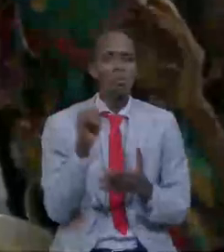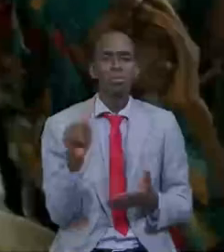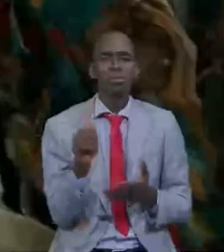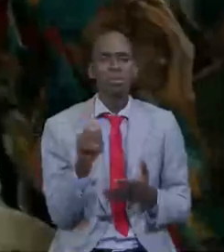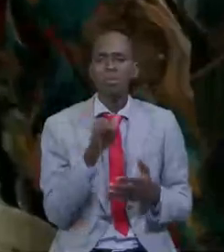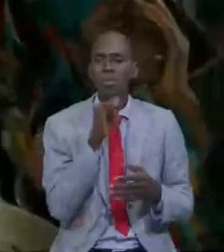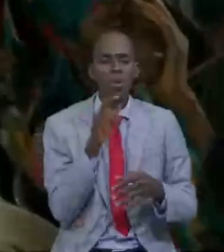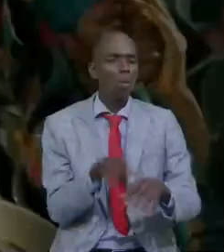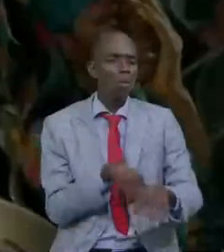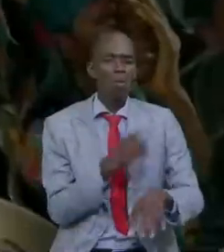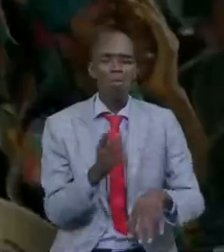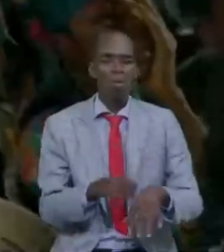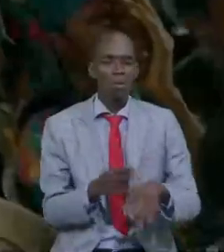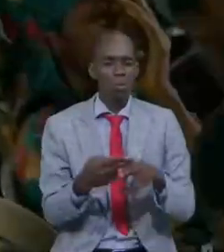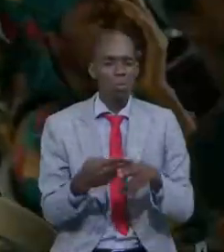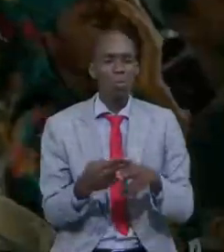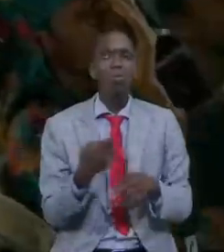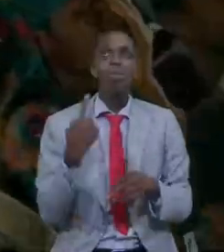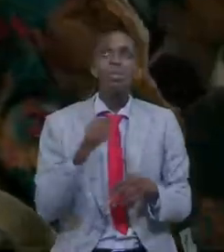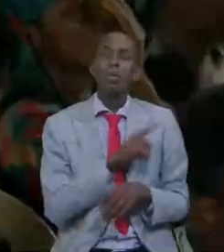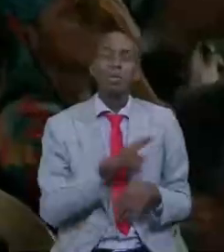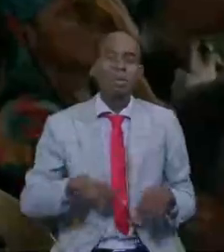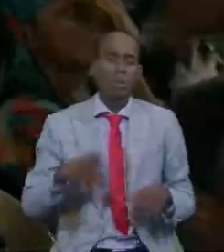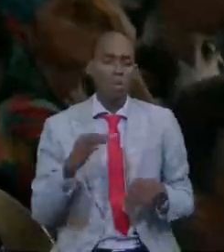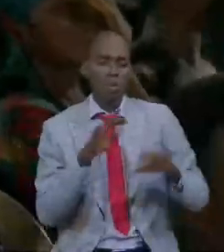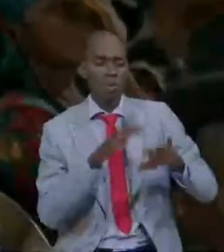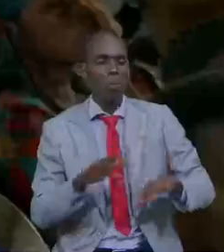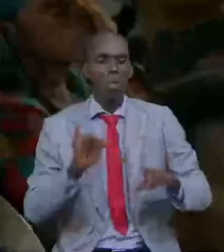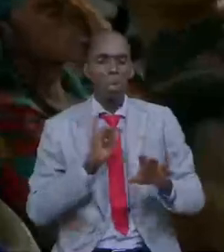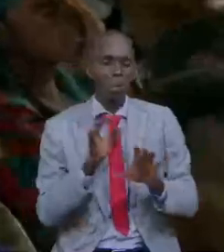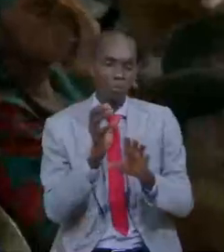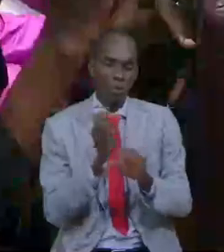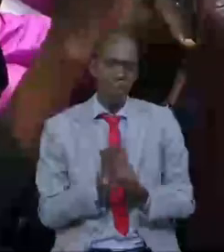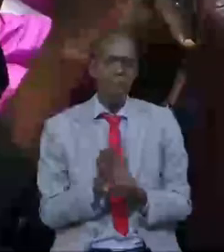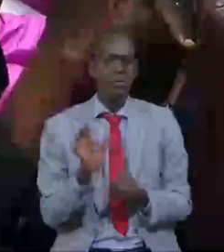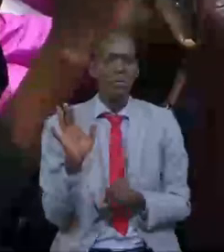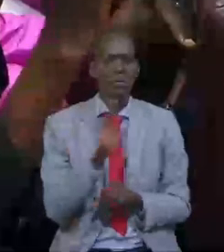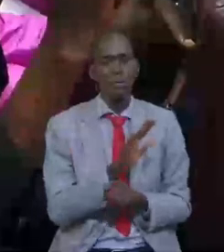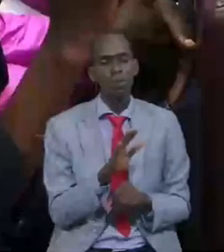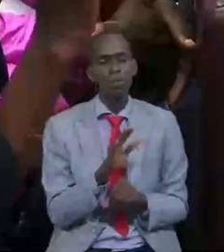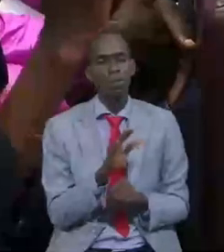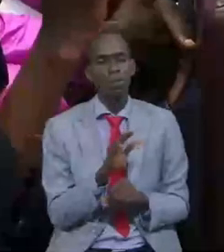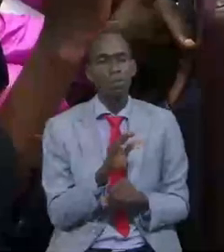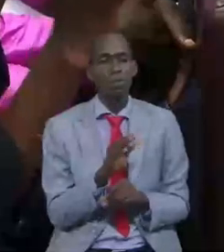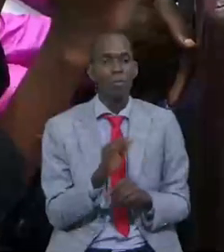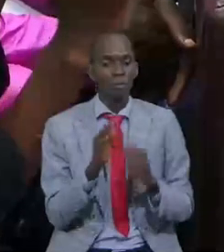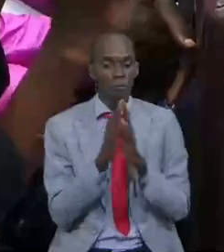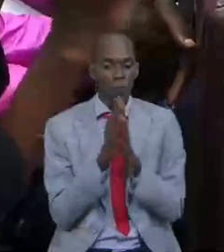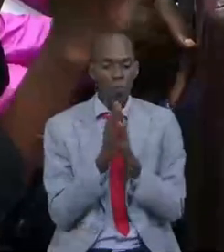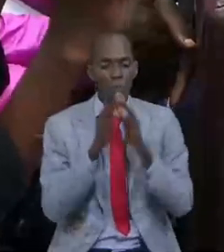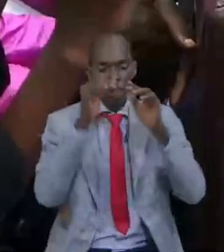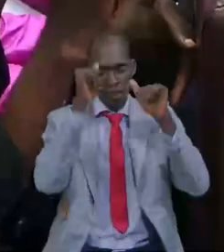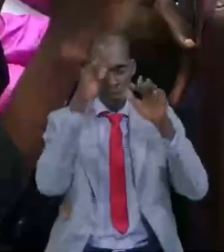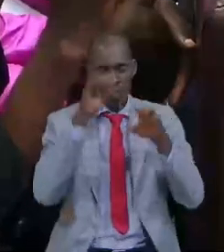de miséricorde, tu recevras ta miséricorde maintenant. Je prie avec vos pères au nom de Jésus.